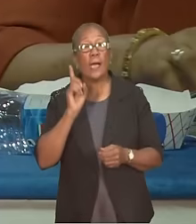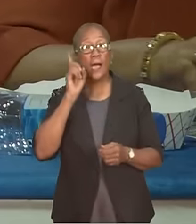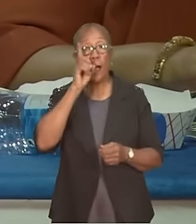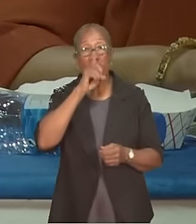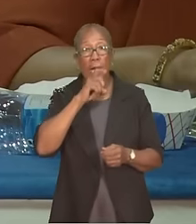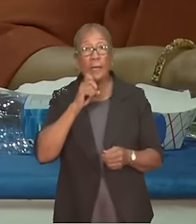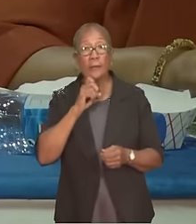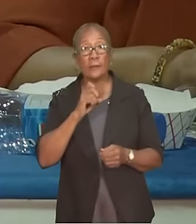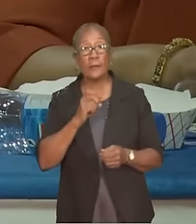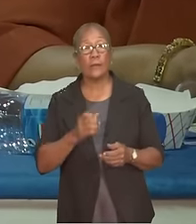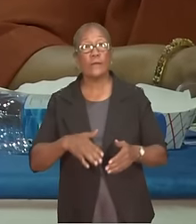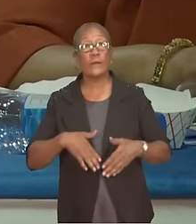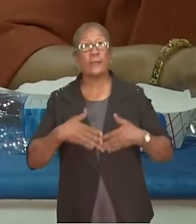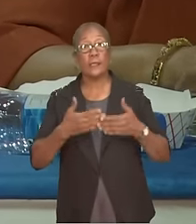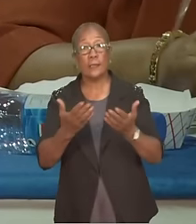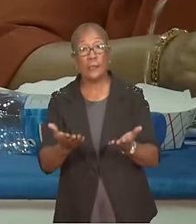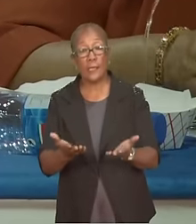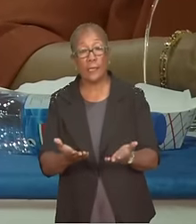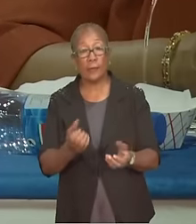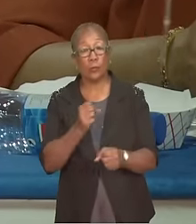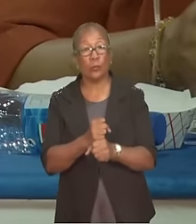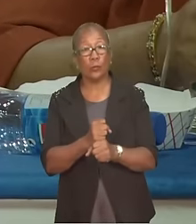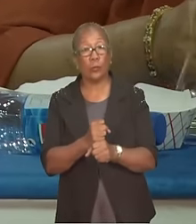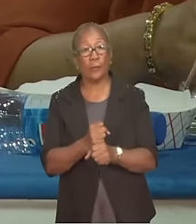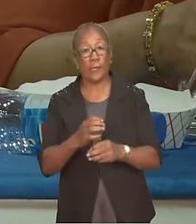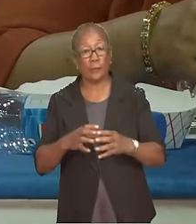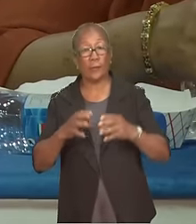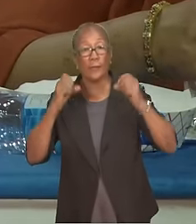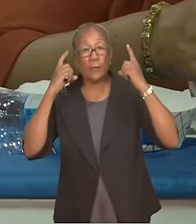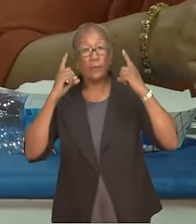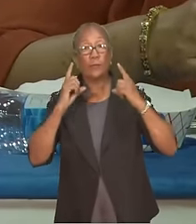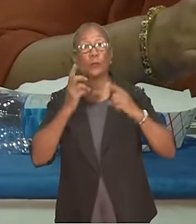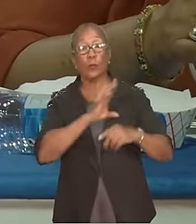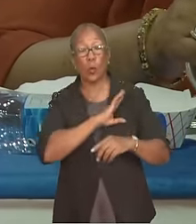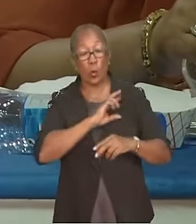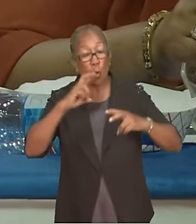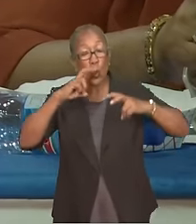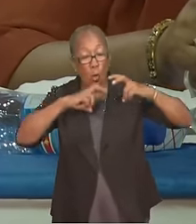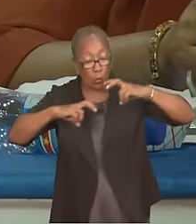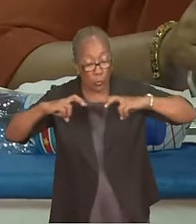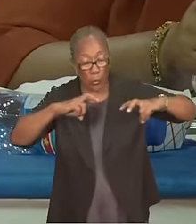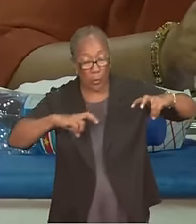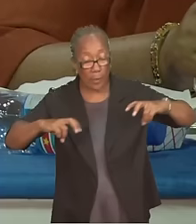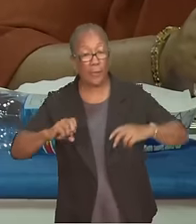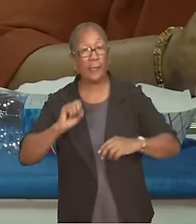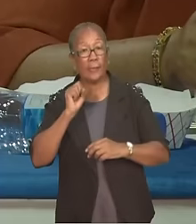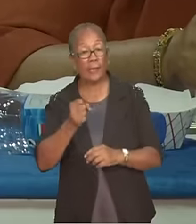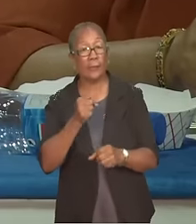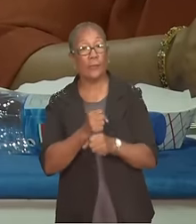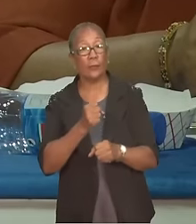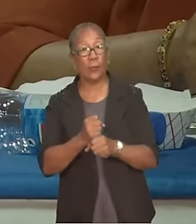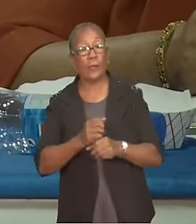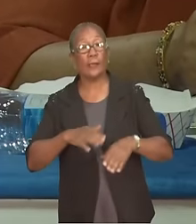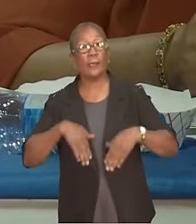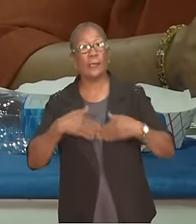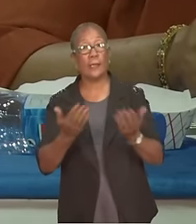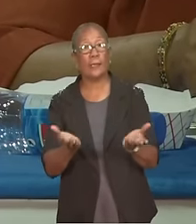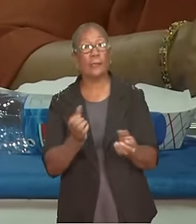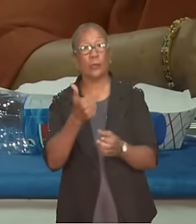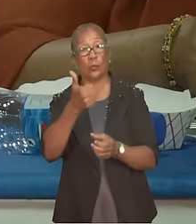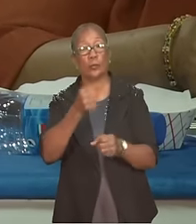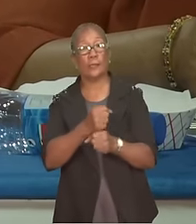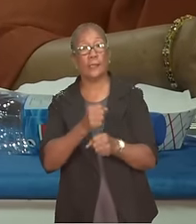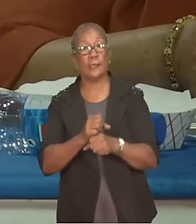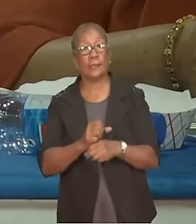moeten we faciliterend optreden naar het bedrijfsleven toe, zodat toch wel de nodige werkgelegenheid geschapen wordt. Ik kan